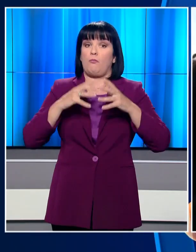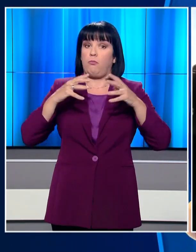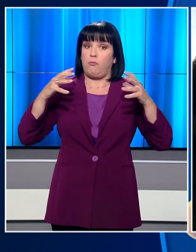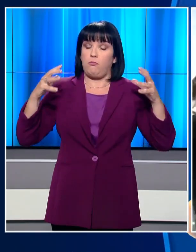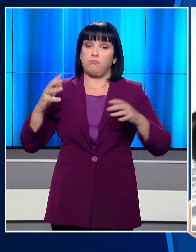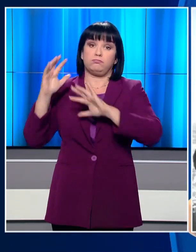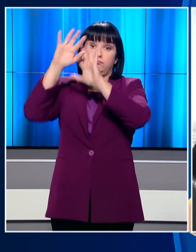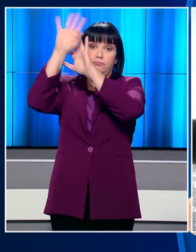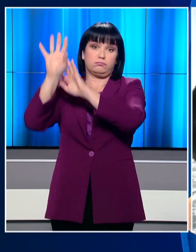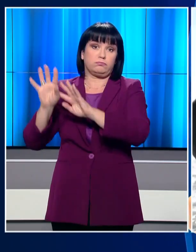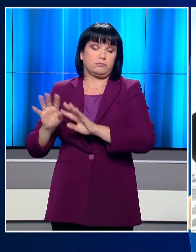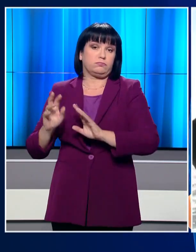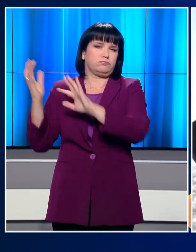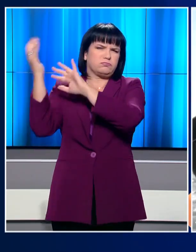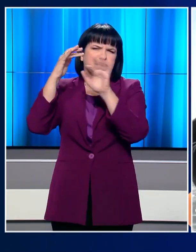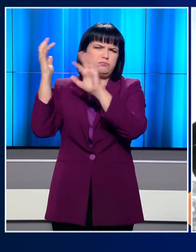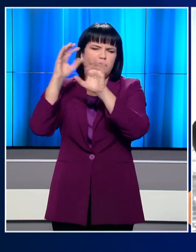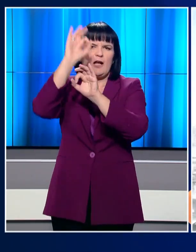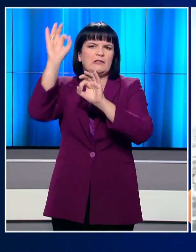Υπότιτλοι AUTHORWAVE